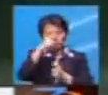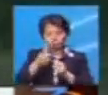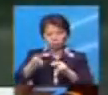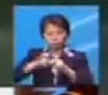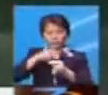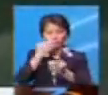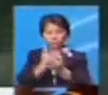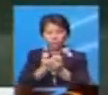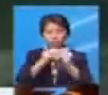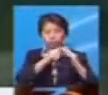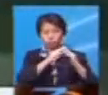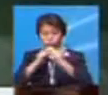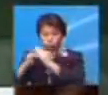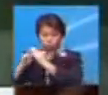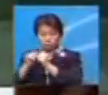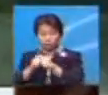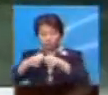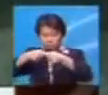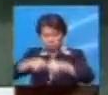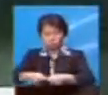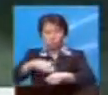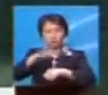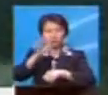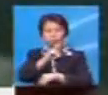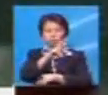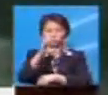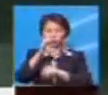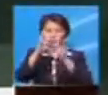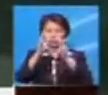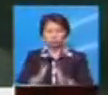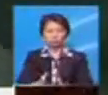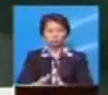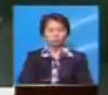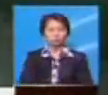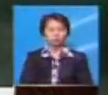menambah baik rumah jawi yang didiami lebih 200 orang.